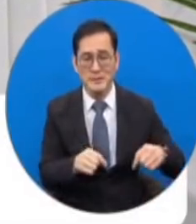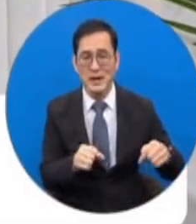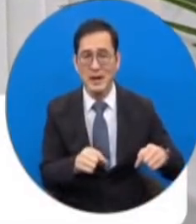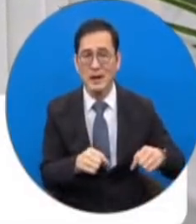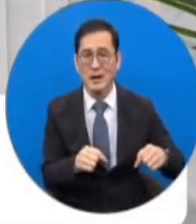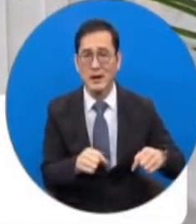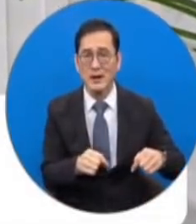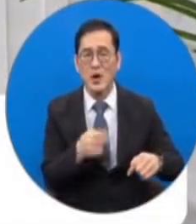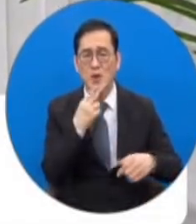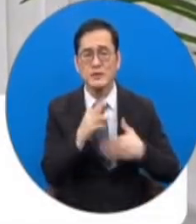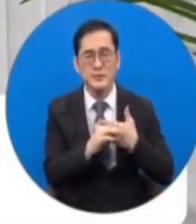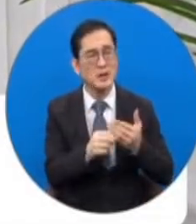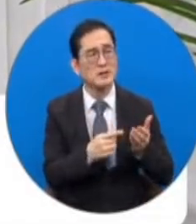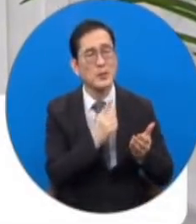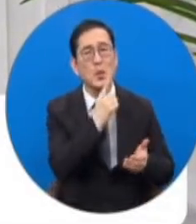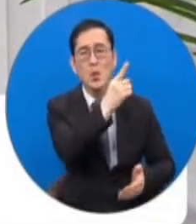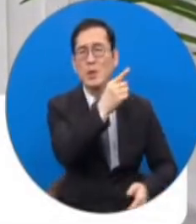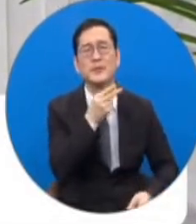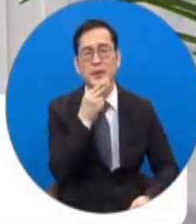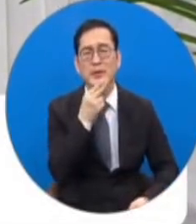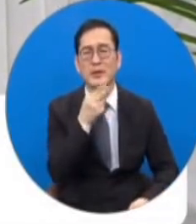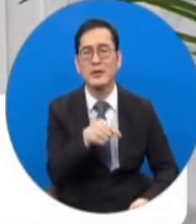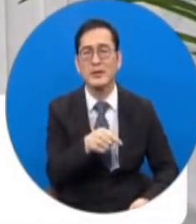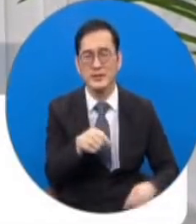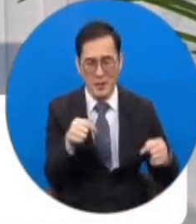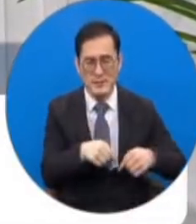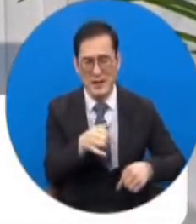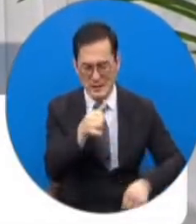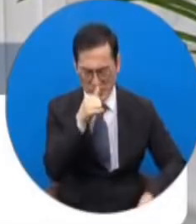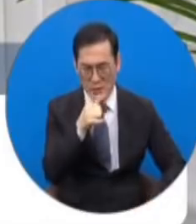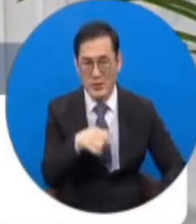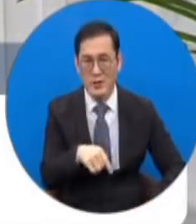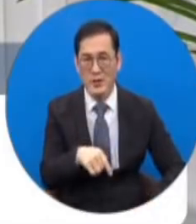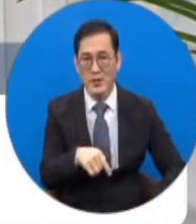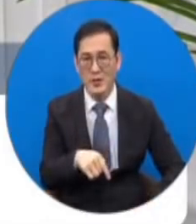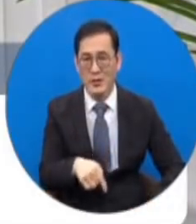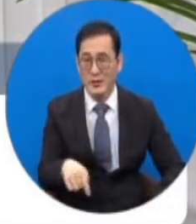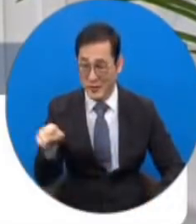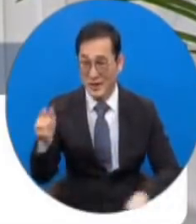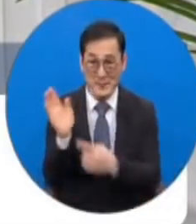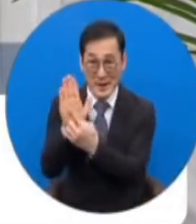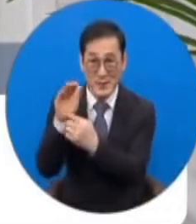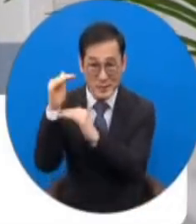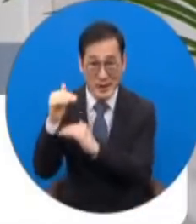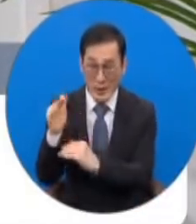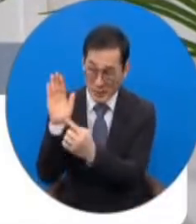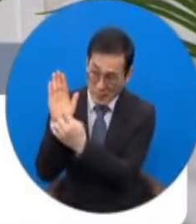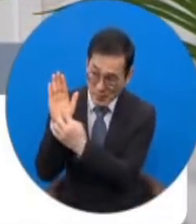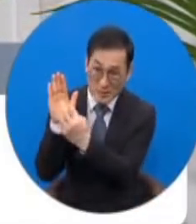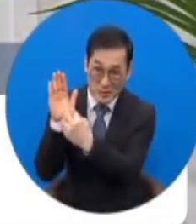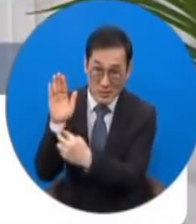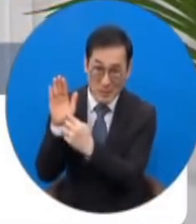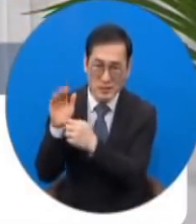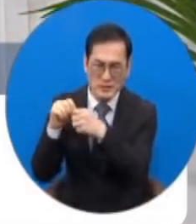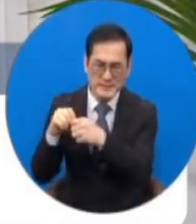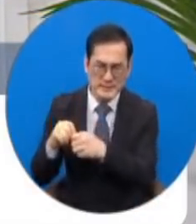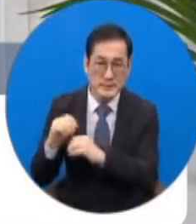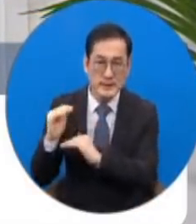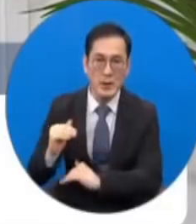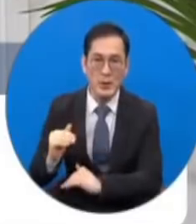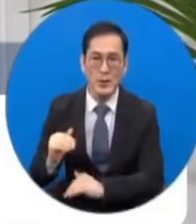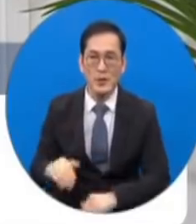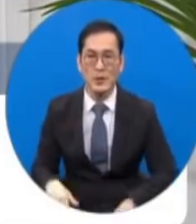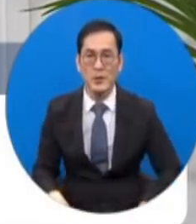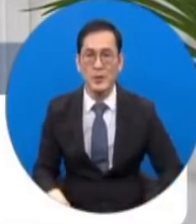지금 윤성일 후보 측에서 발표한 내용에 보면 굉장히 구체적이지 않아 예 그리고 장기 원이 윤성일 후보의